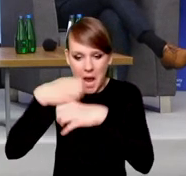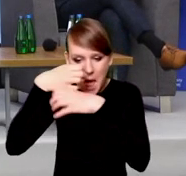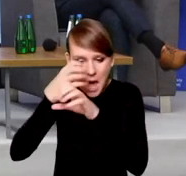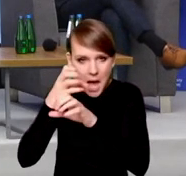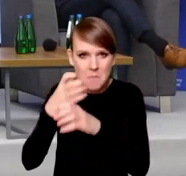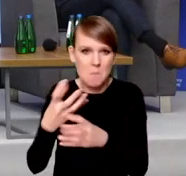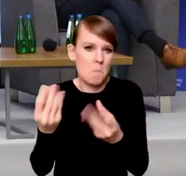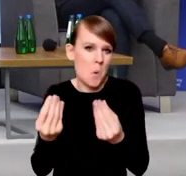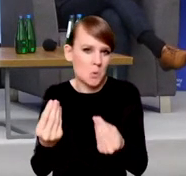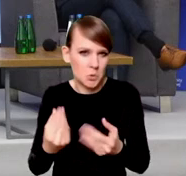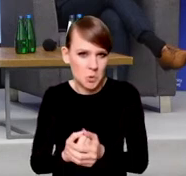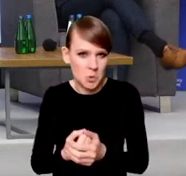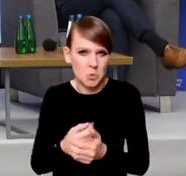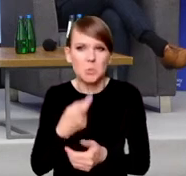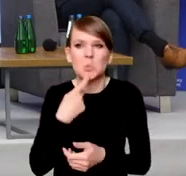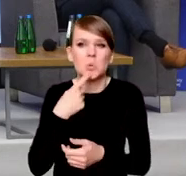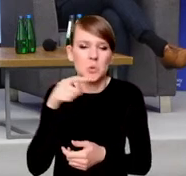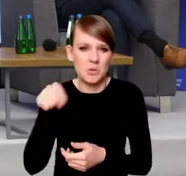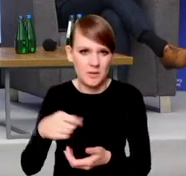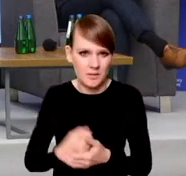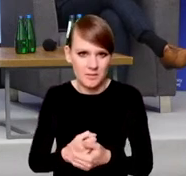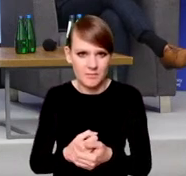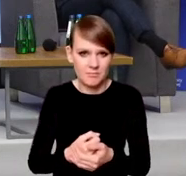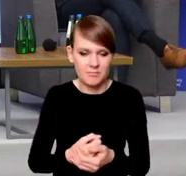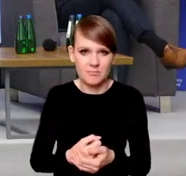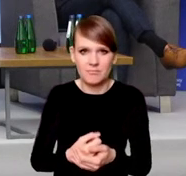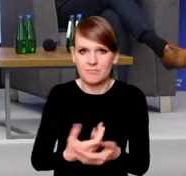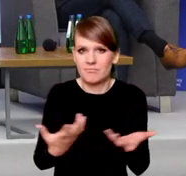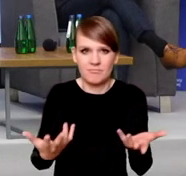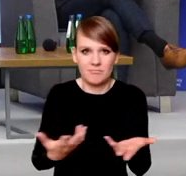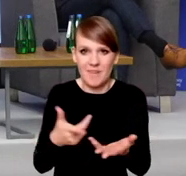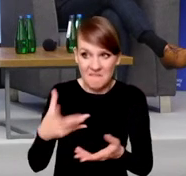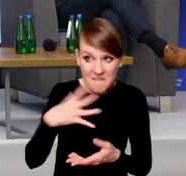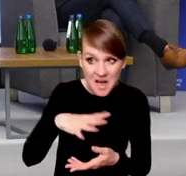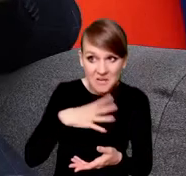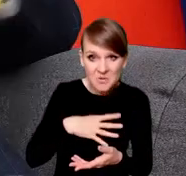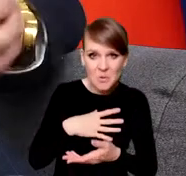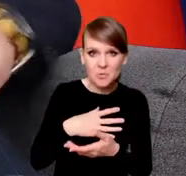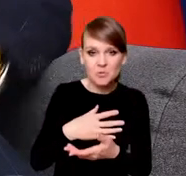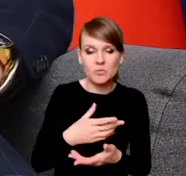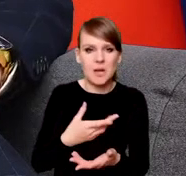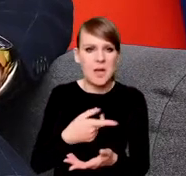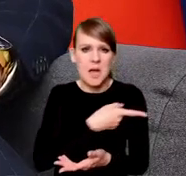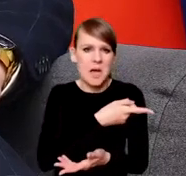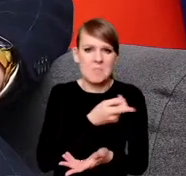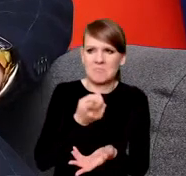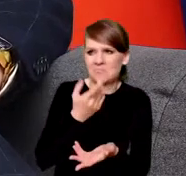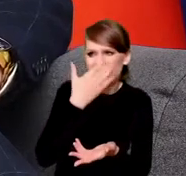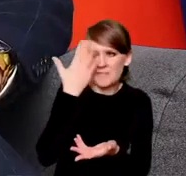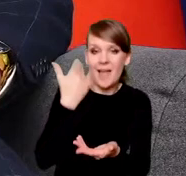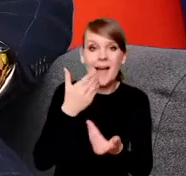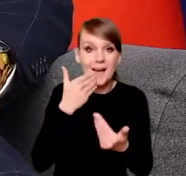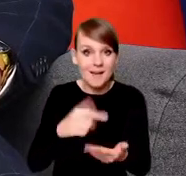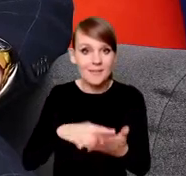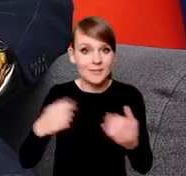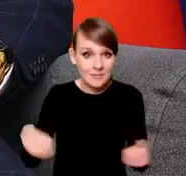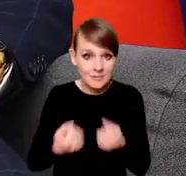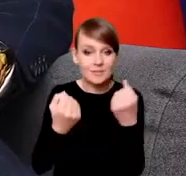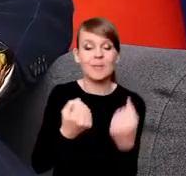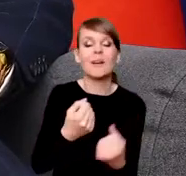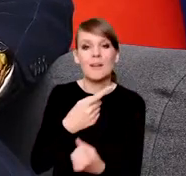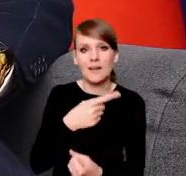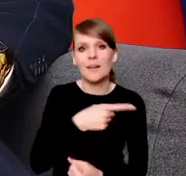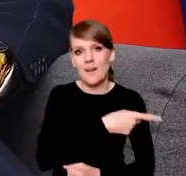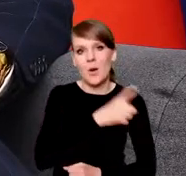laboratoriach, z czym to się wiąże i jaką to ma wartość. Więc mamy szansę uzyskać zwolenników naszej działalności. Kolejna